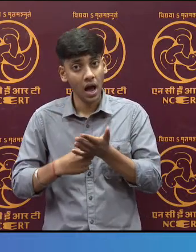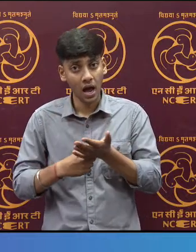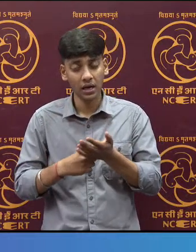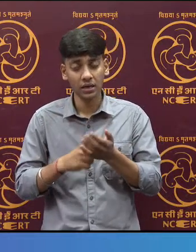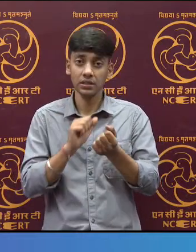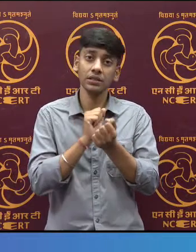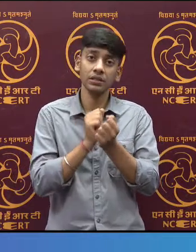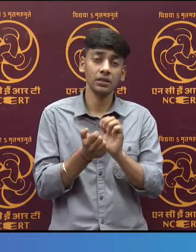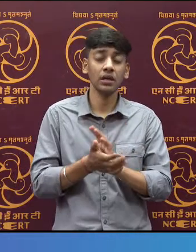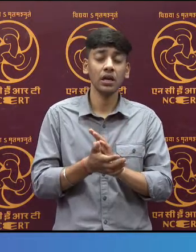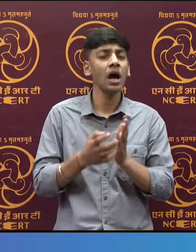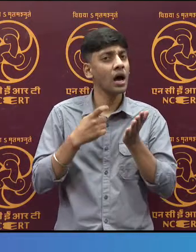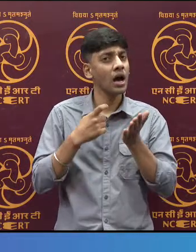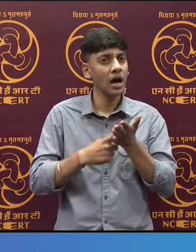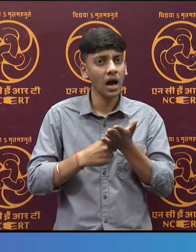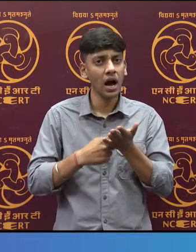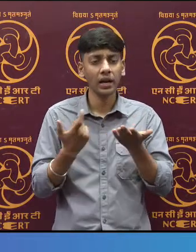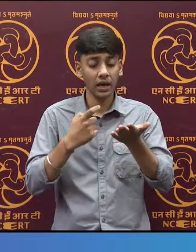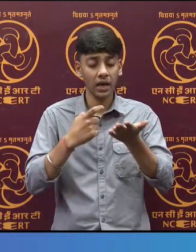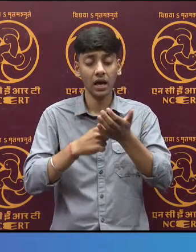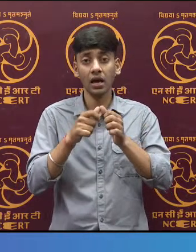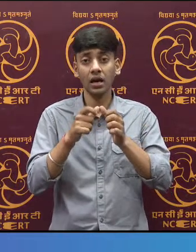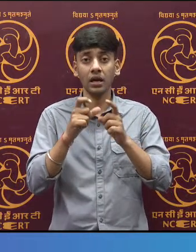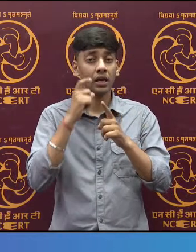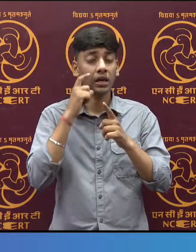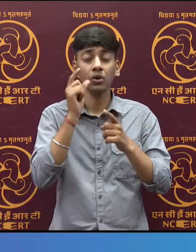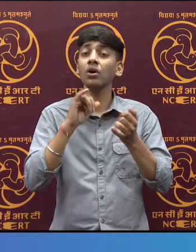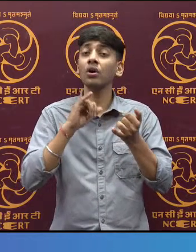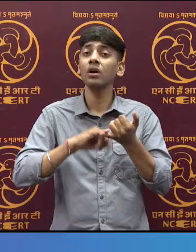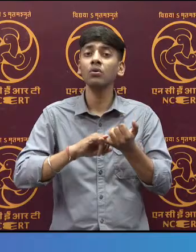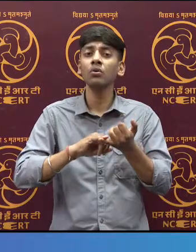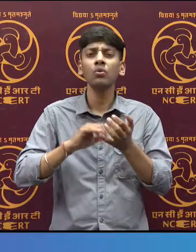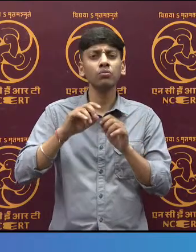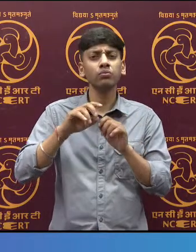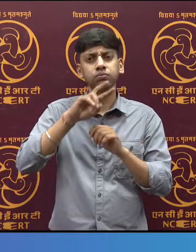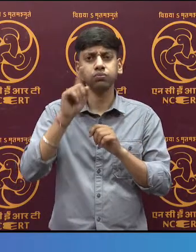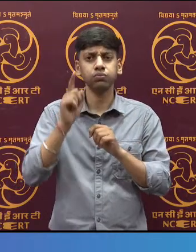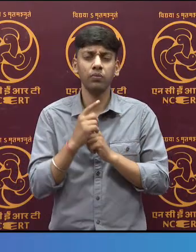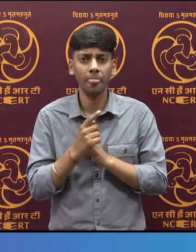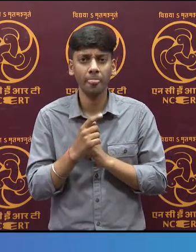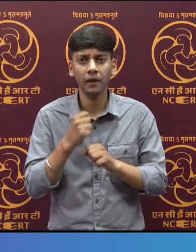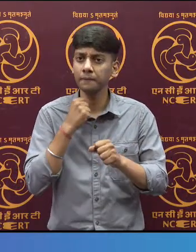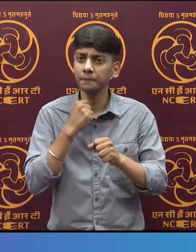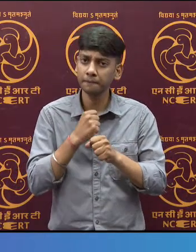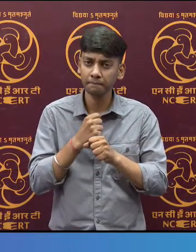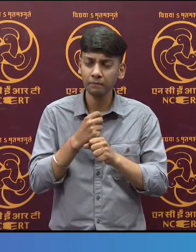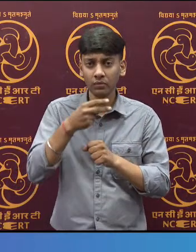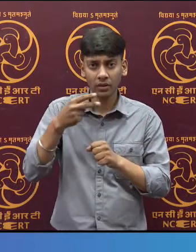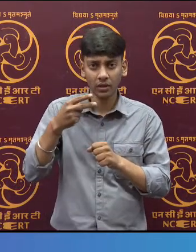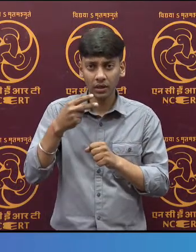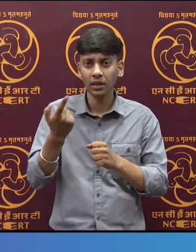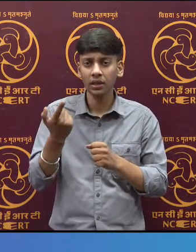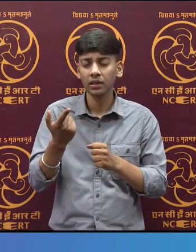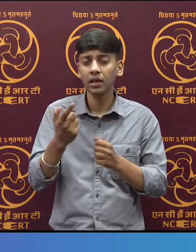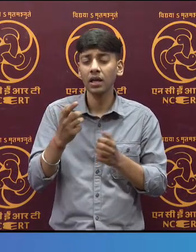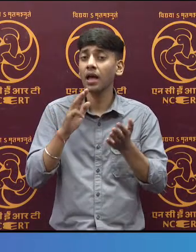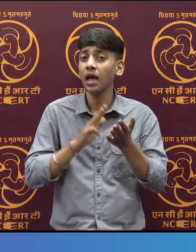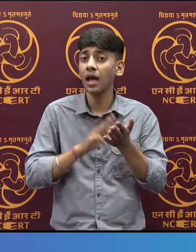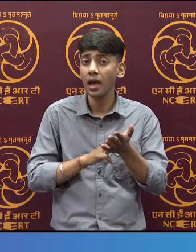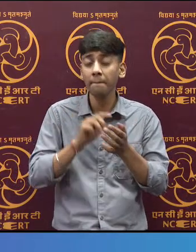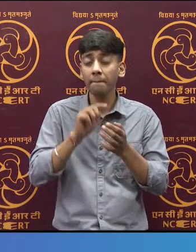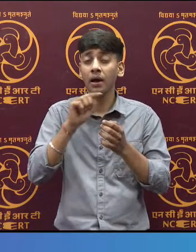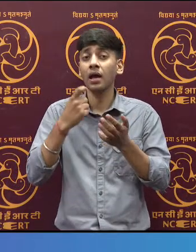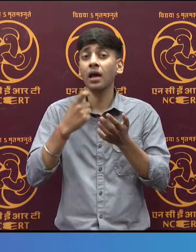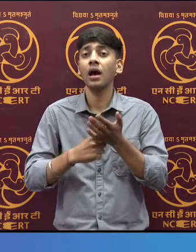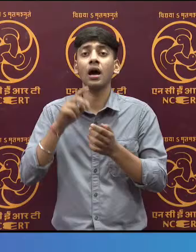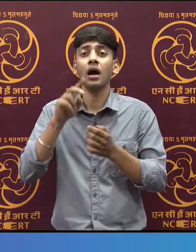R क्या है? R is the radius of the earth. So, our equation becomes G is equal to capital G m by R